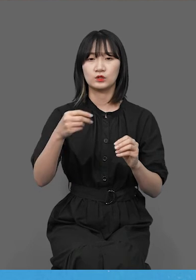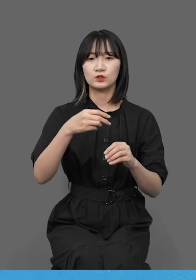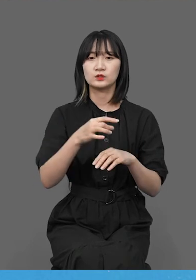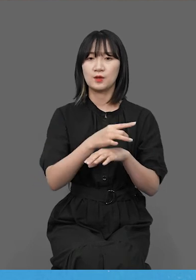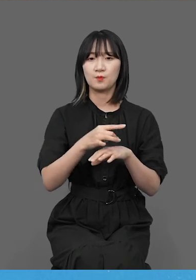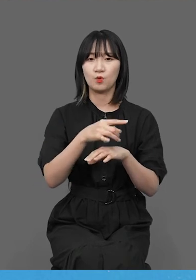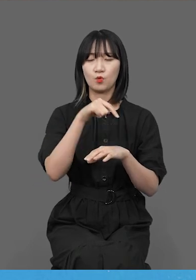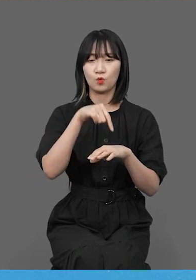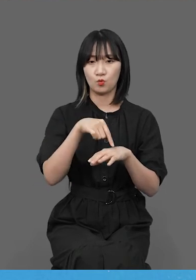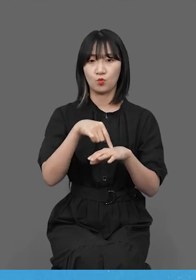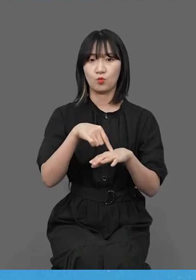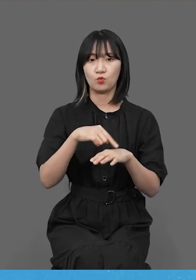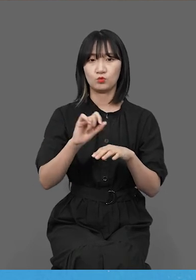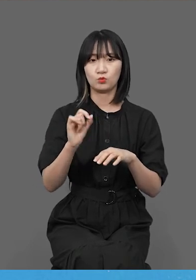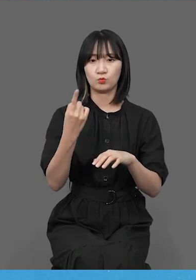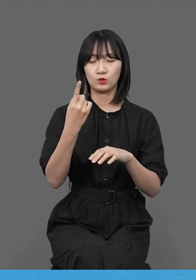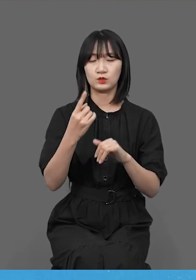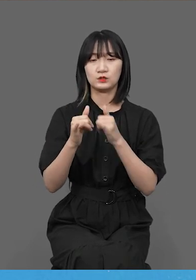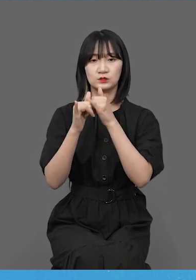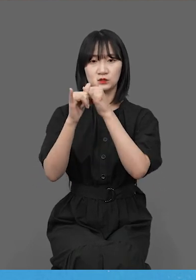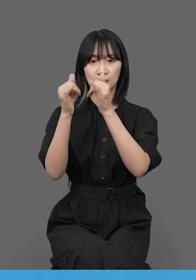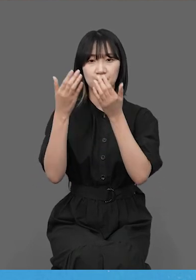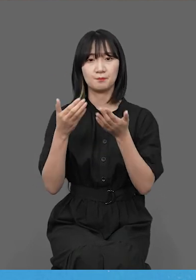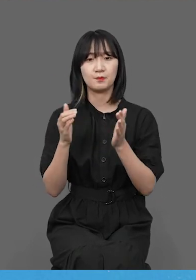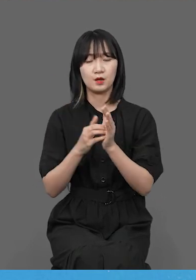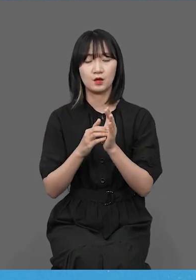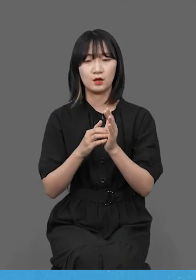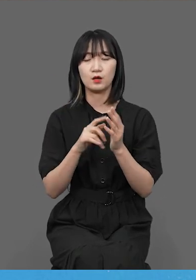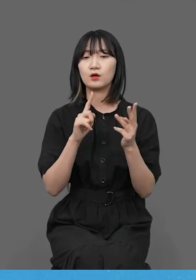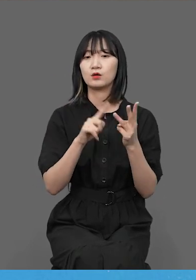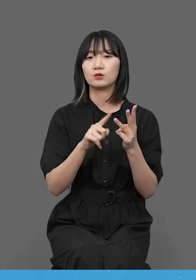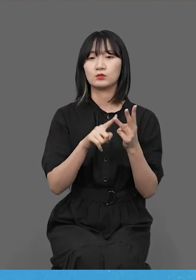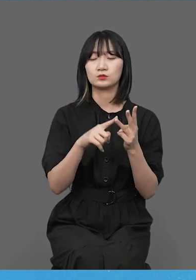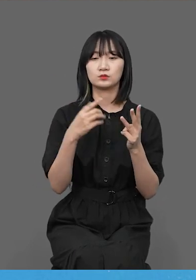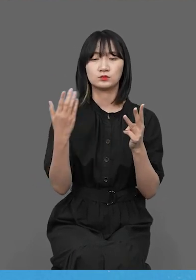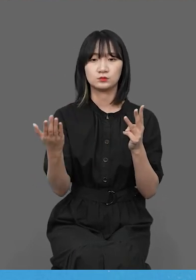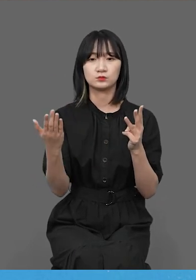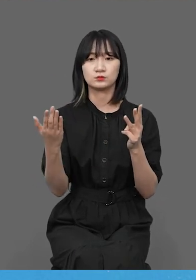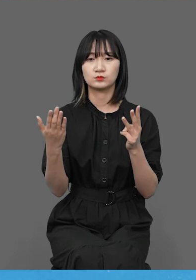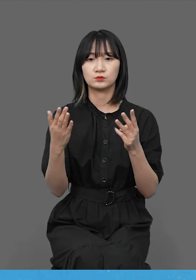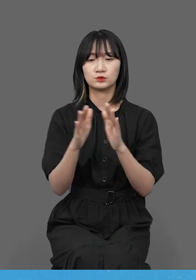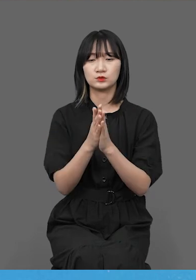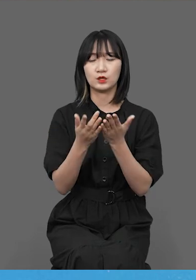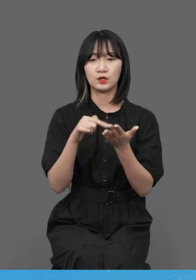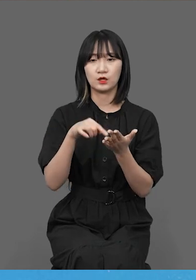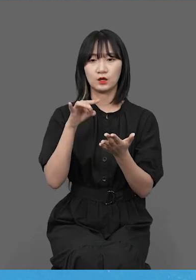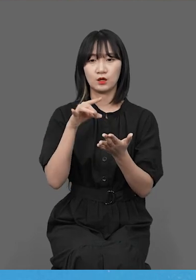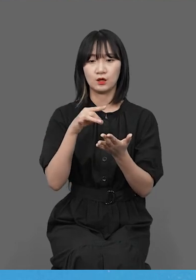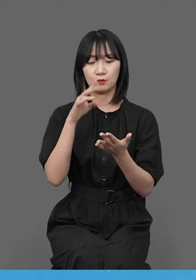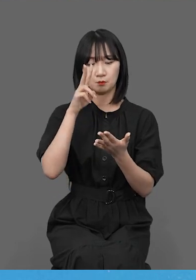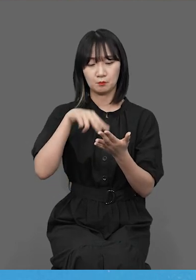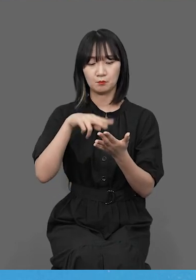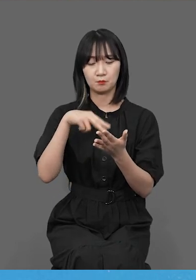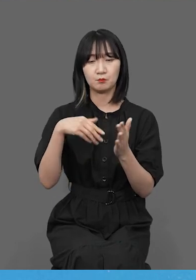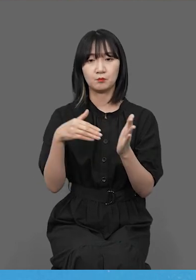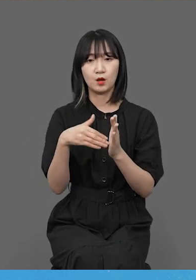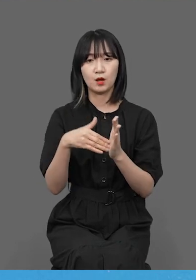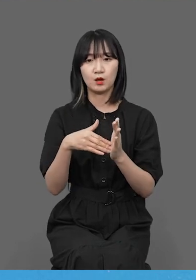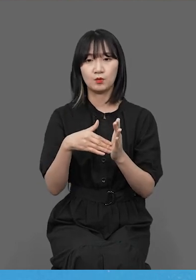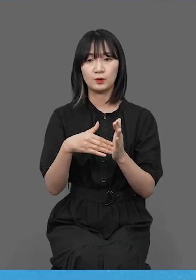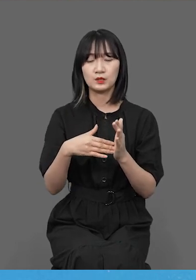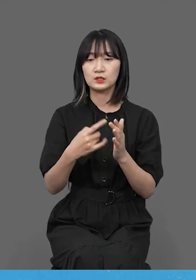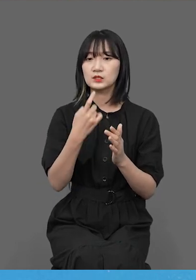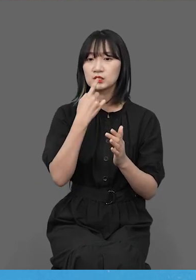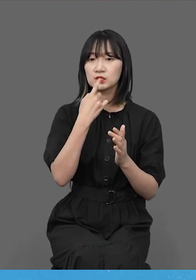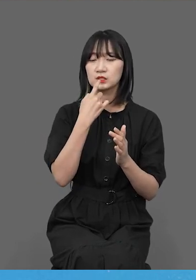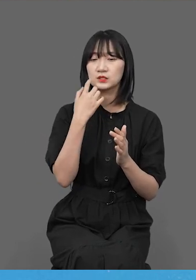개발하셔가지고 그 공로로 노벨상을 받으셨어요. 노벨 생리의학상. 근데 저분이 나오는 책을 하나 제가 보게 됐습니다. 옆에